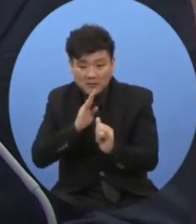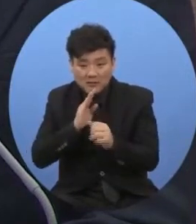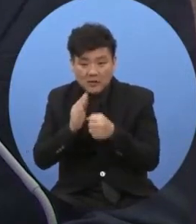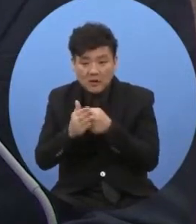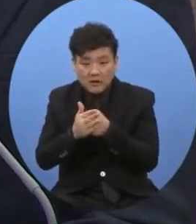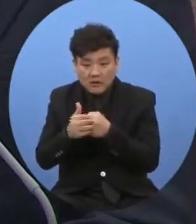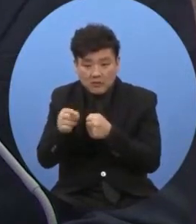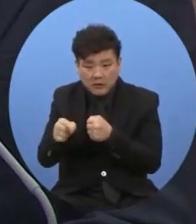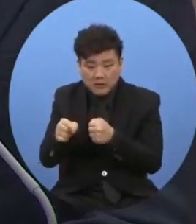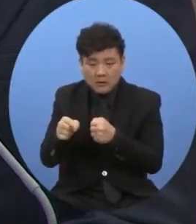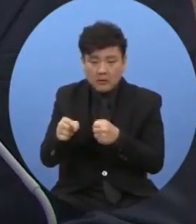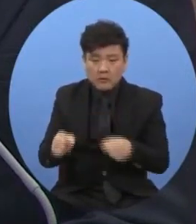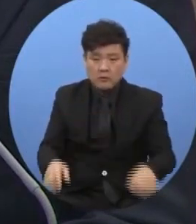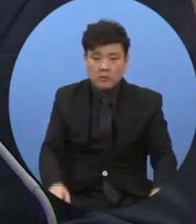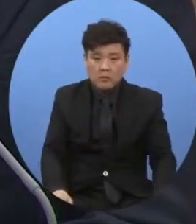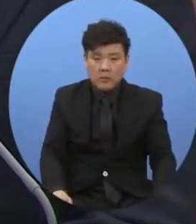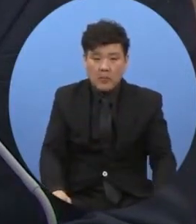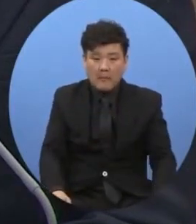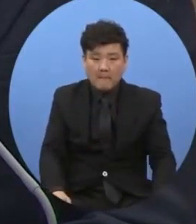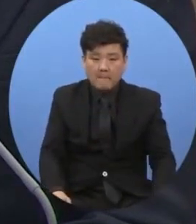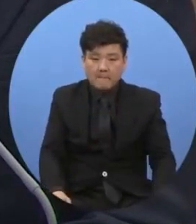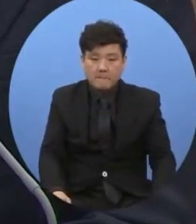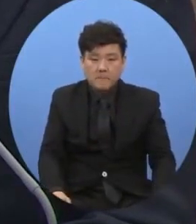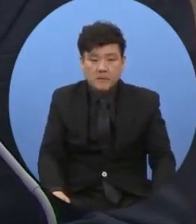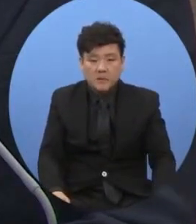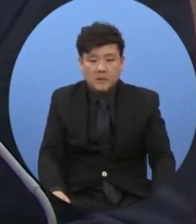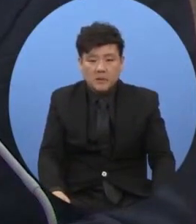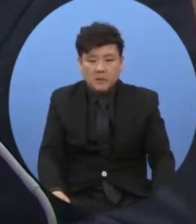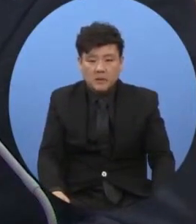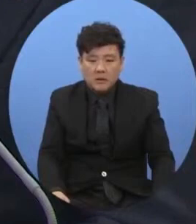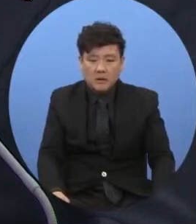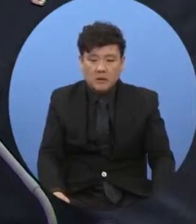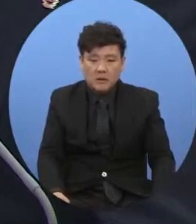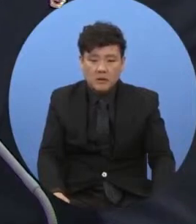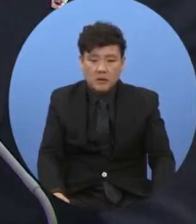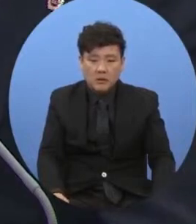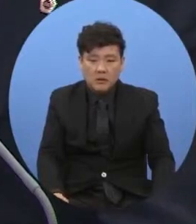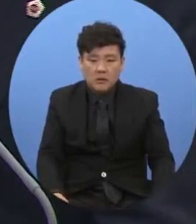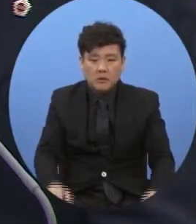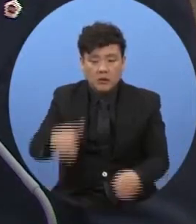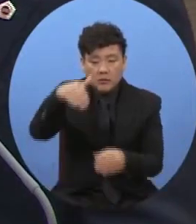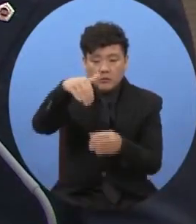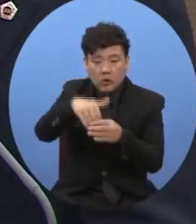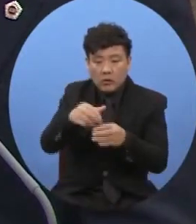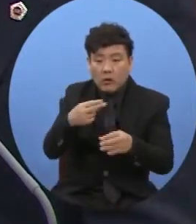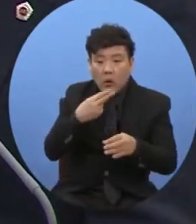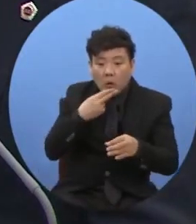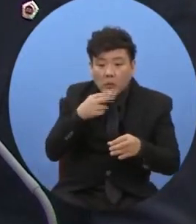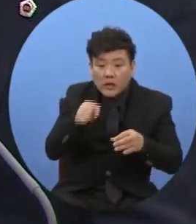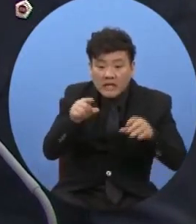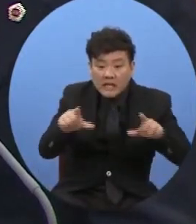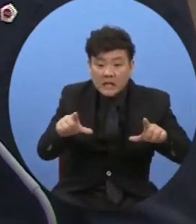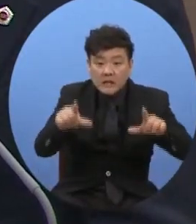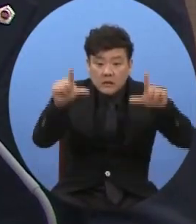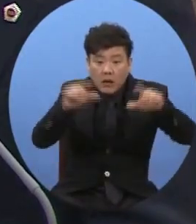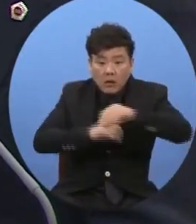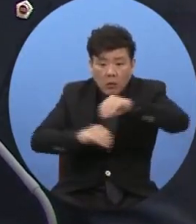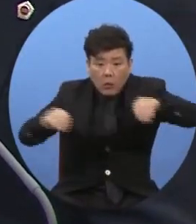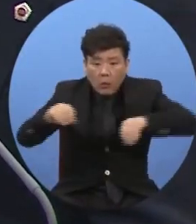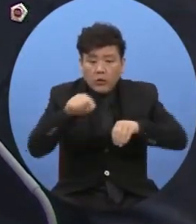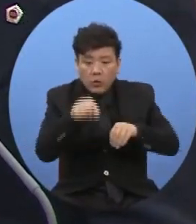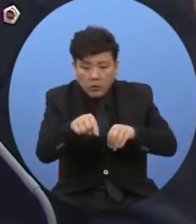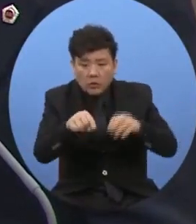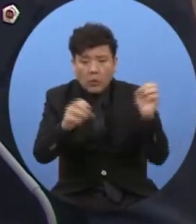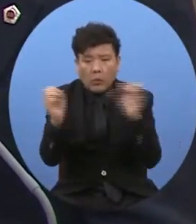수기 과정이나 이런 게 분명히 안 된 측면이 있으니까 문제가 제기되는 거고, 선거가 없는 해에 오히려 더 이런 문제가 더 제기되고